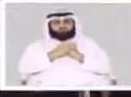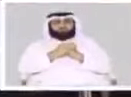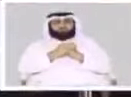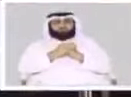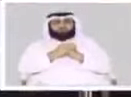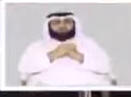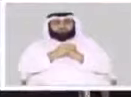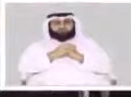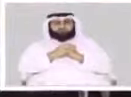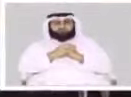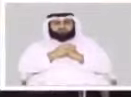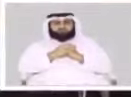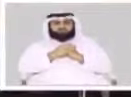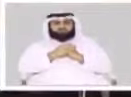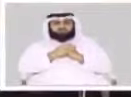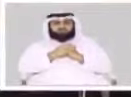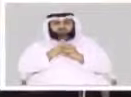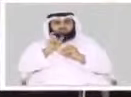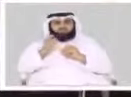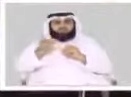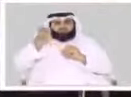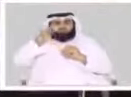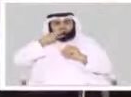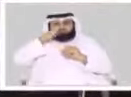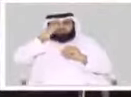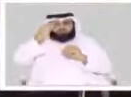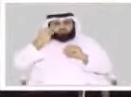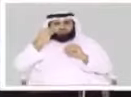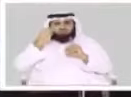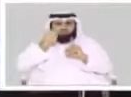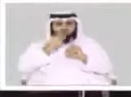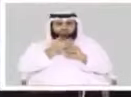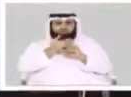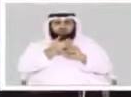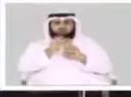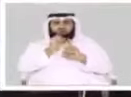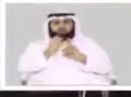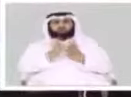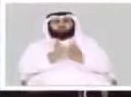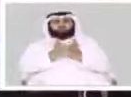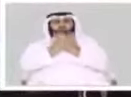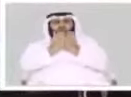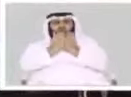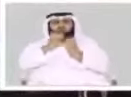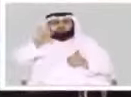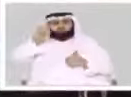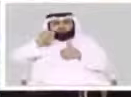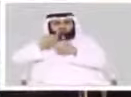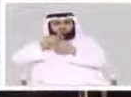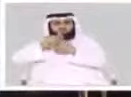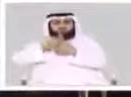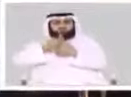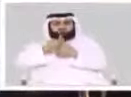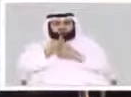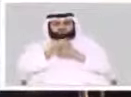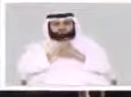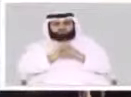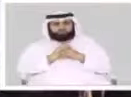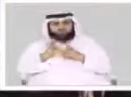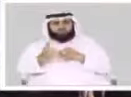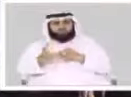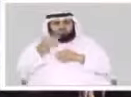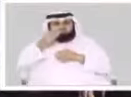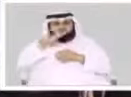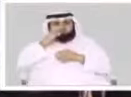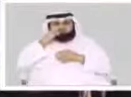به. أتي النبي صلى الله عليه وسلم وهو يدعو على المشركين فقال، أو أتى النبي صلى الله عليه وسلم